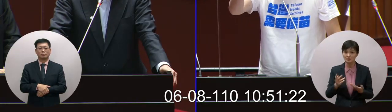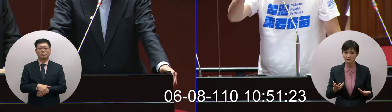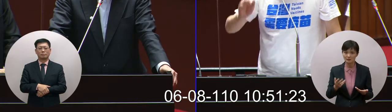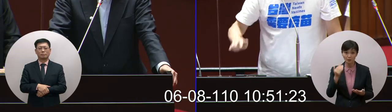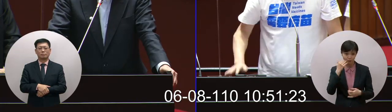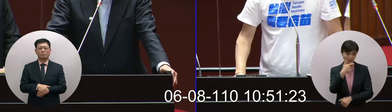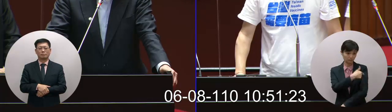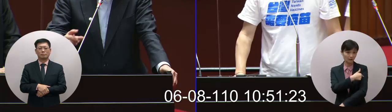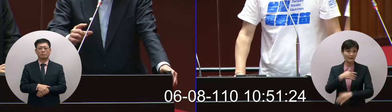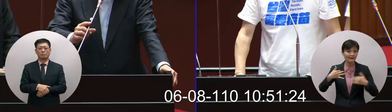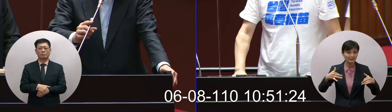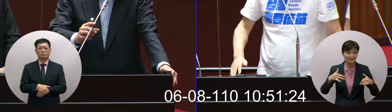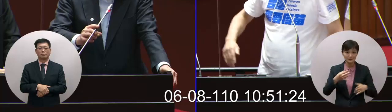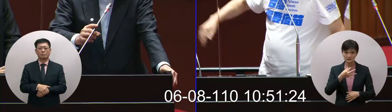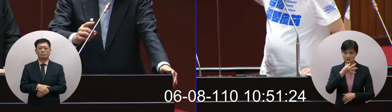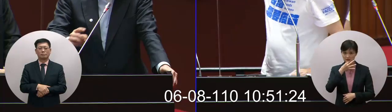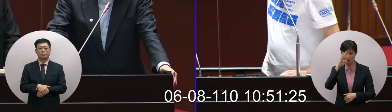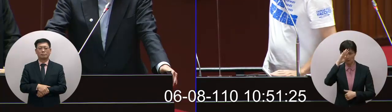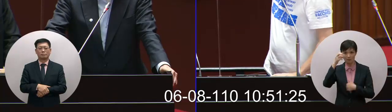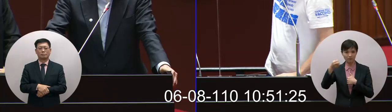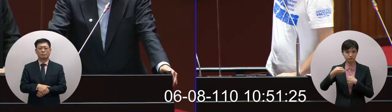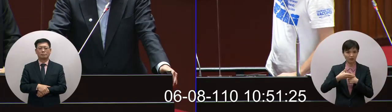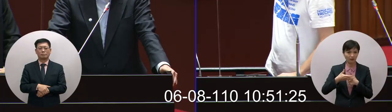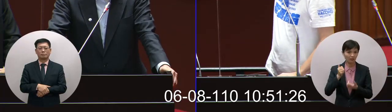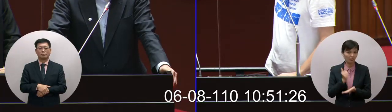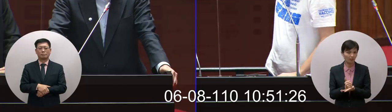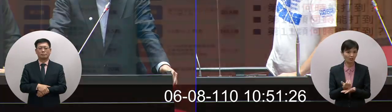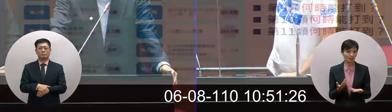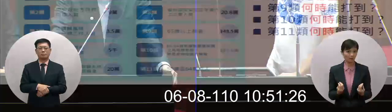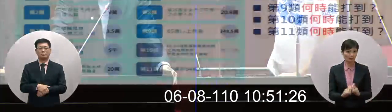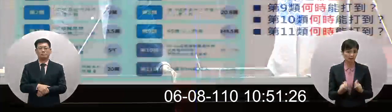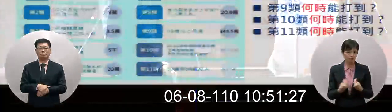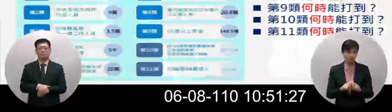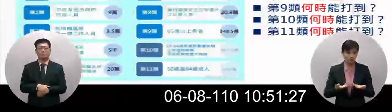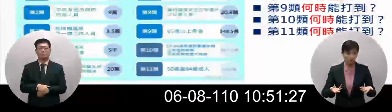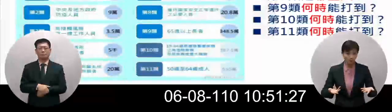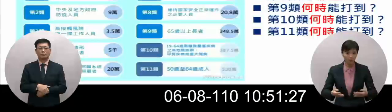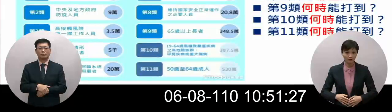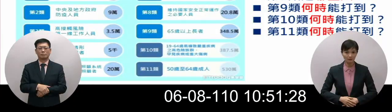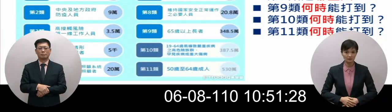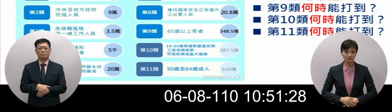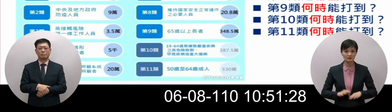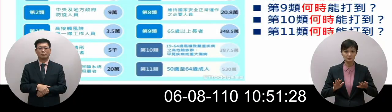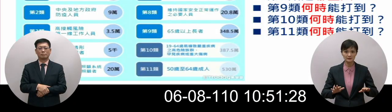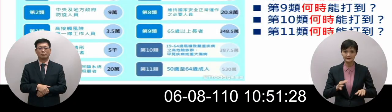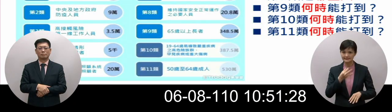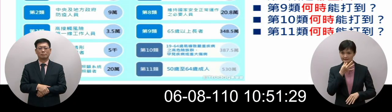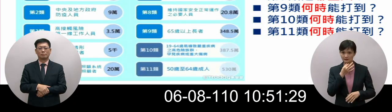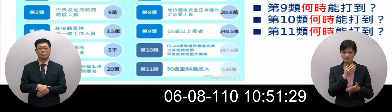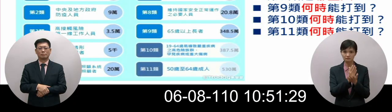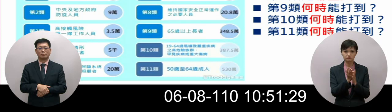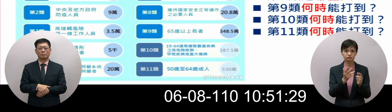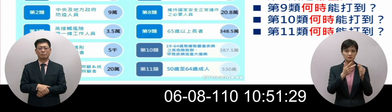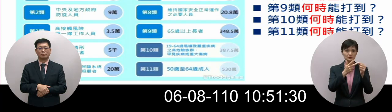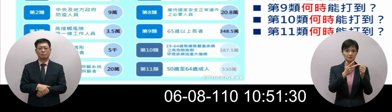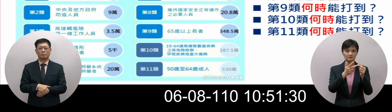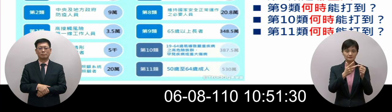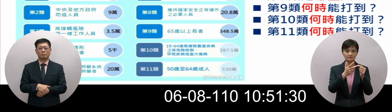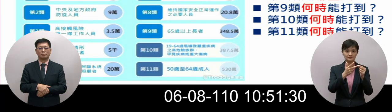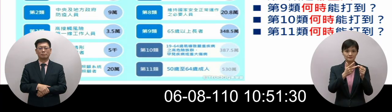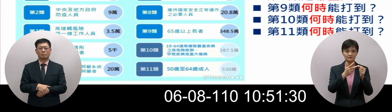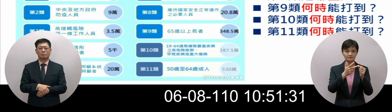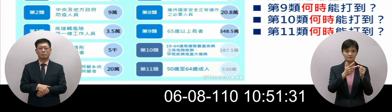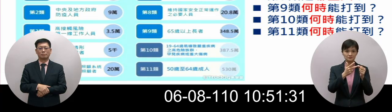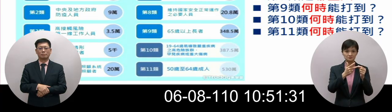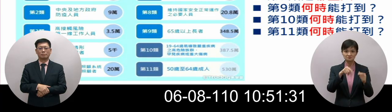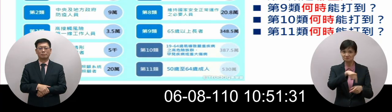会会确诊。我再请教一下哈，你最近有人在质疑第七类人。第七类被你们归